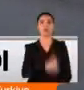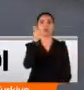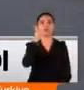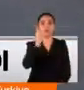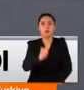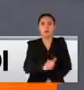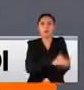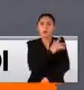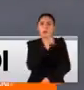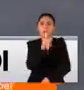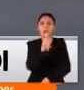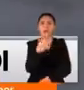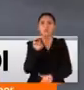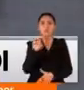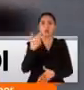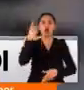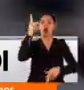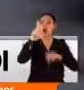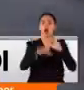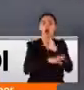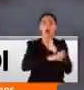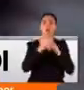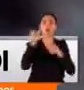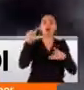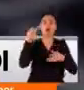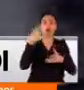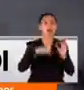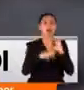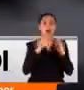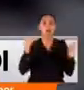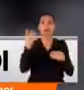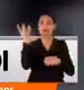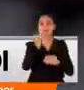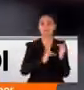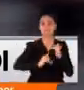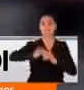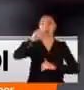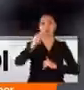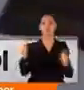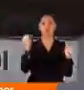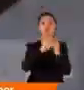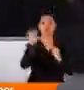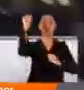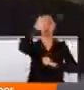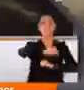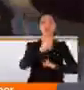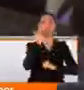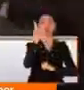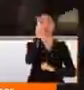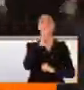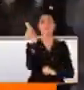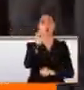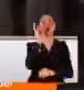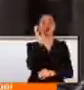Görüntülerin tüyler ürperticiliğine hayatını kaybedenlerin sayısı da eşlik etti. Çifte intihar saldırısında en az 110 kişi hayatını